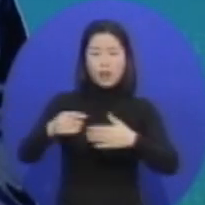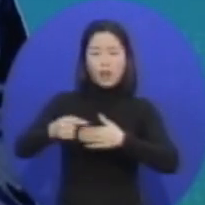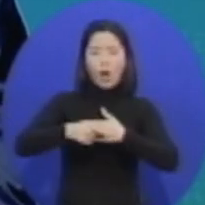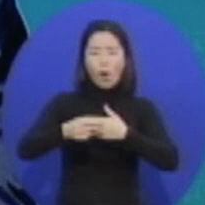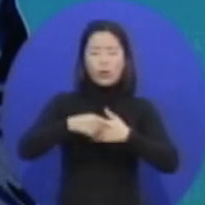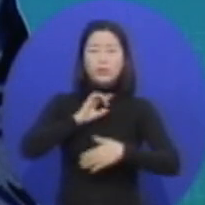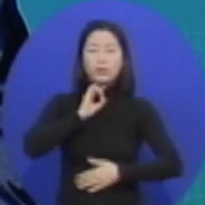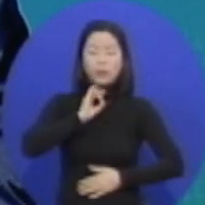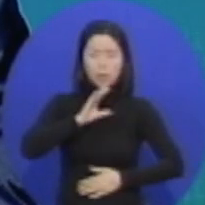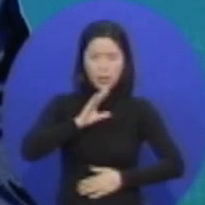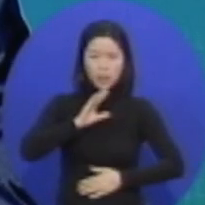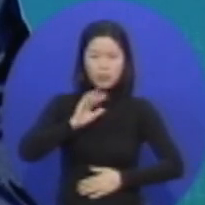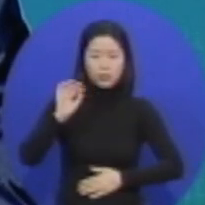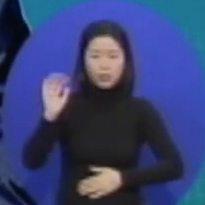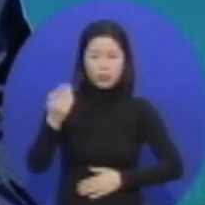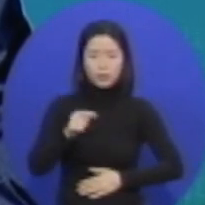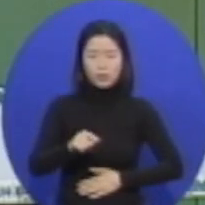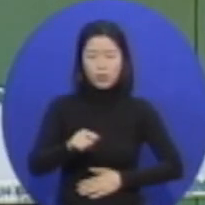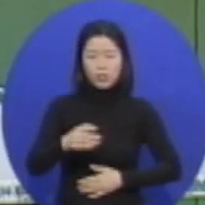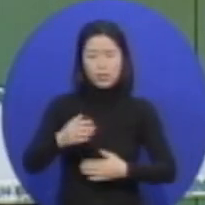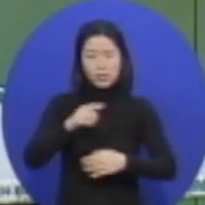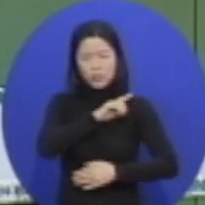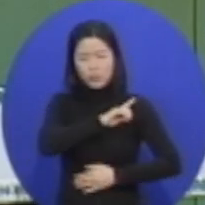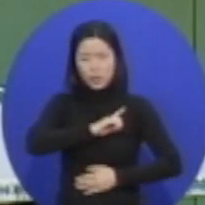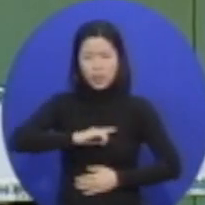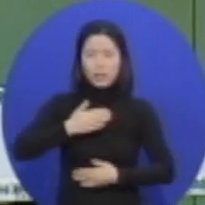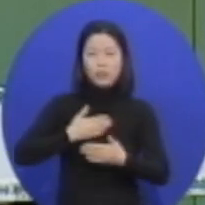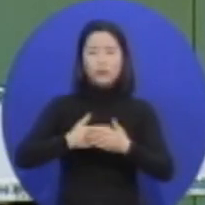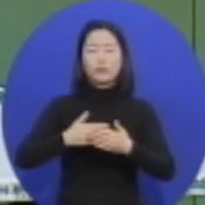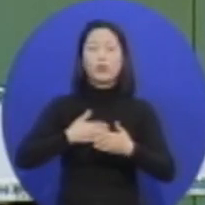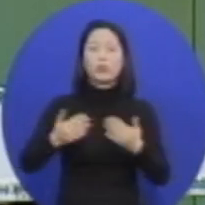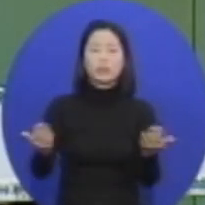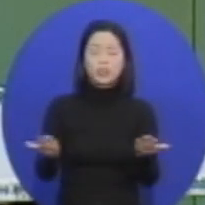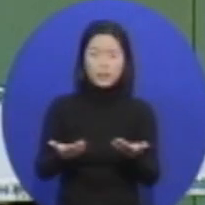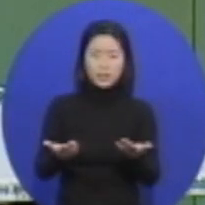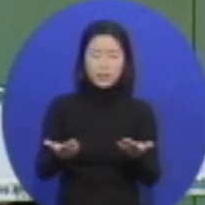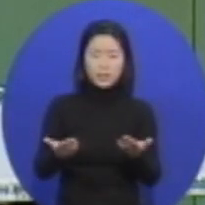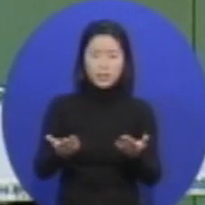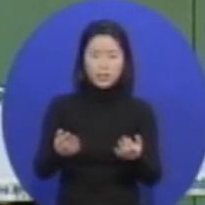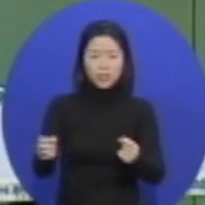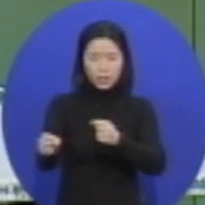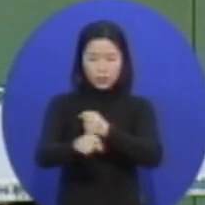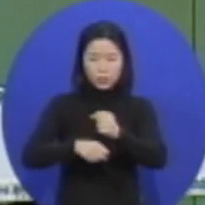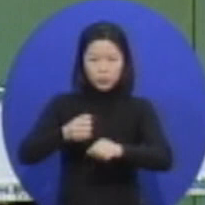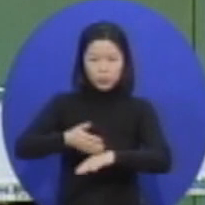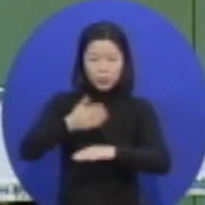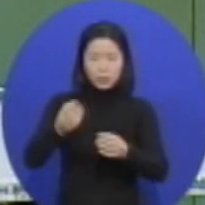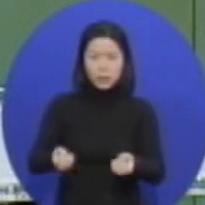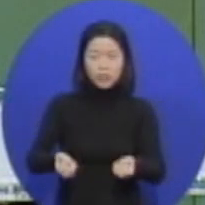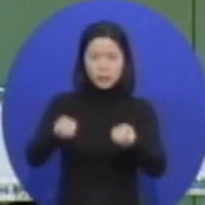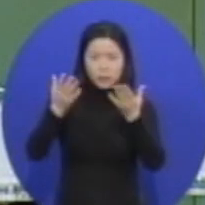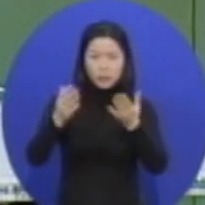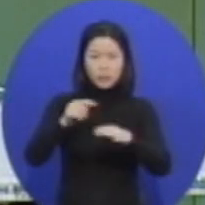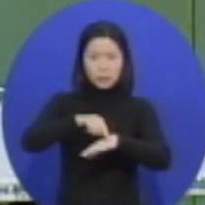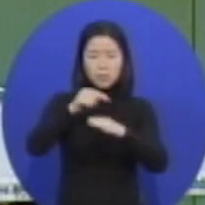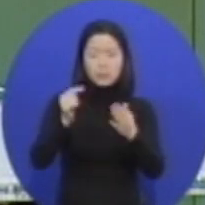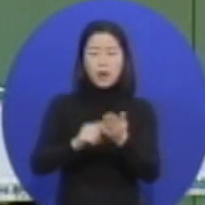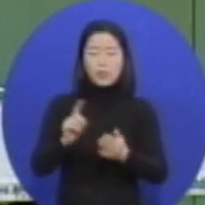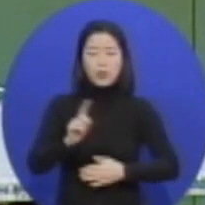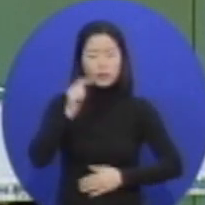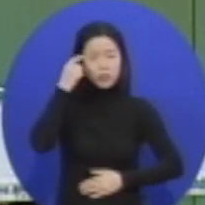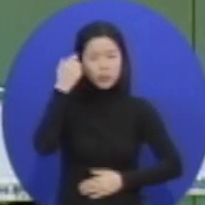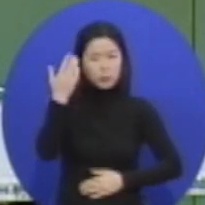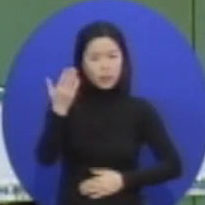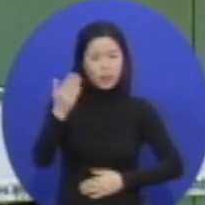그건 정말 두려운 일입니다 추수감사절을 지키는 마음은 어떤 마음일까 하나님을